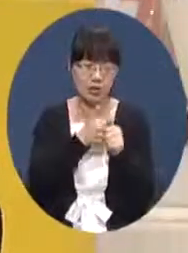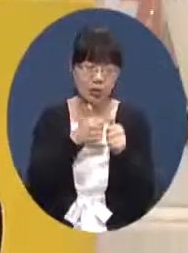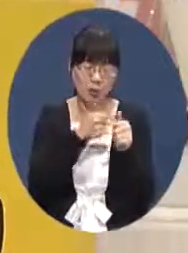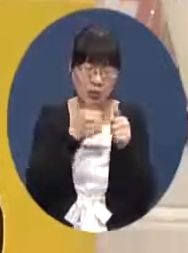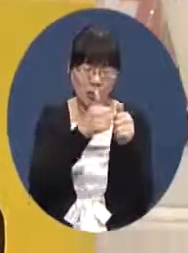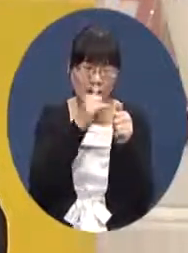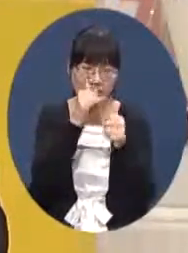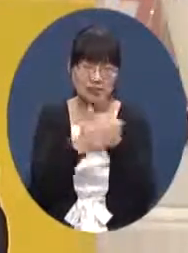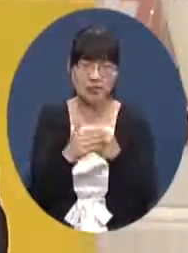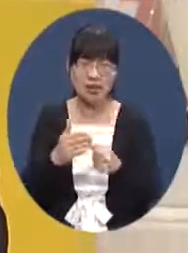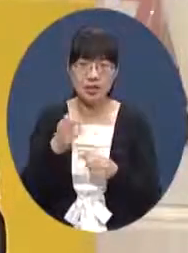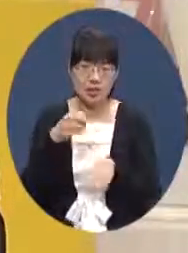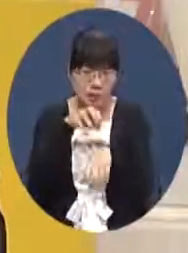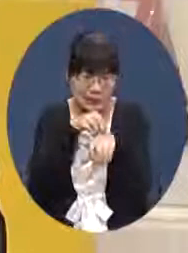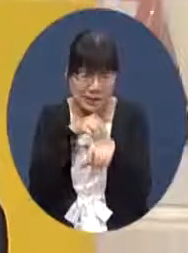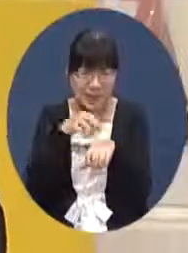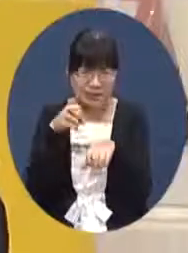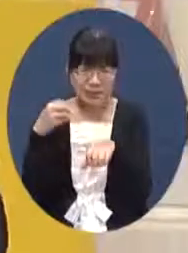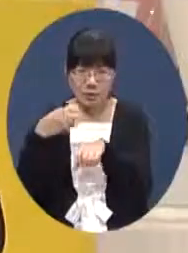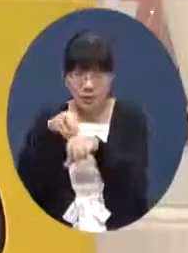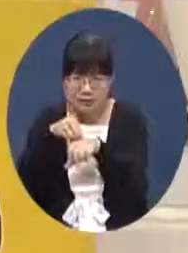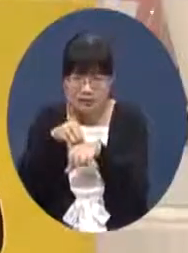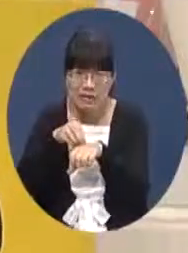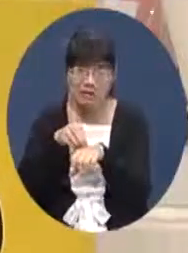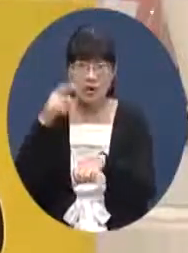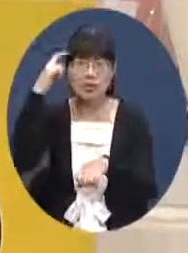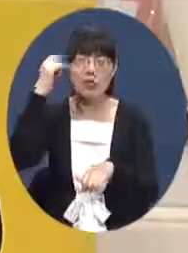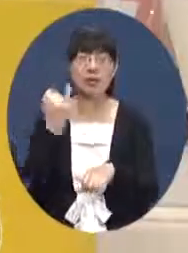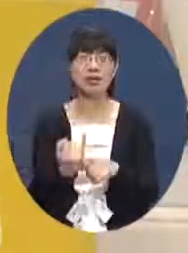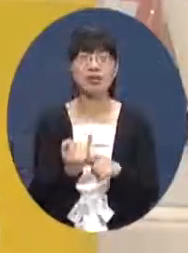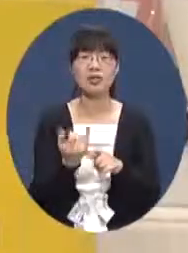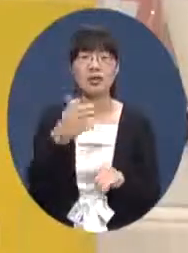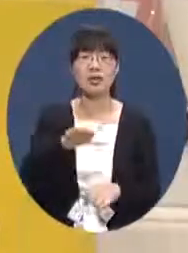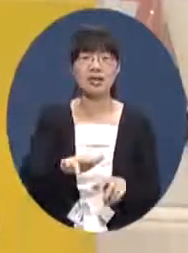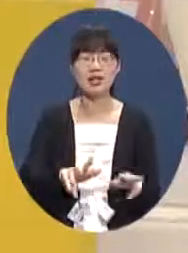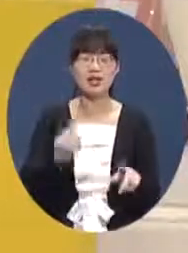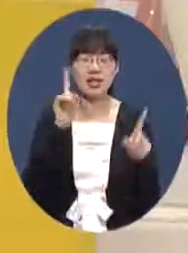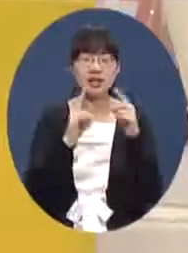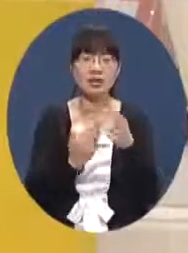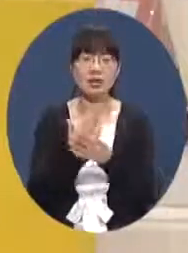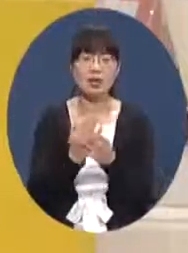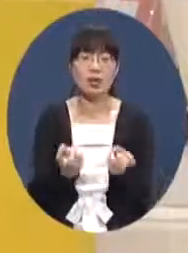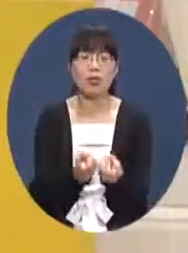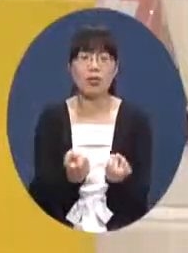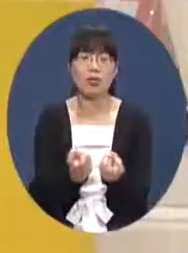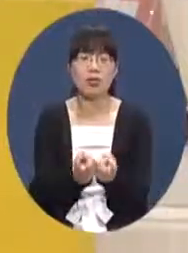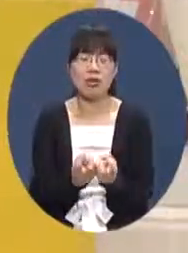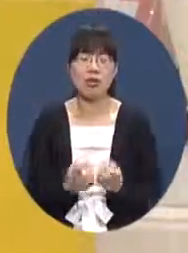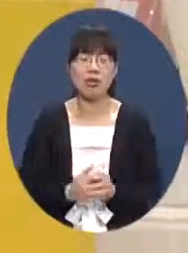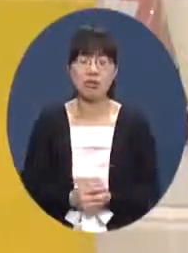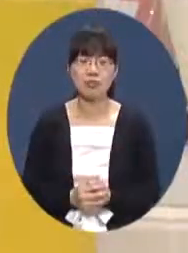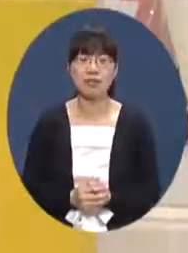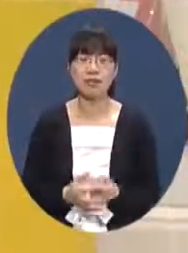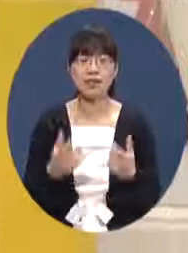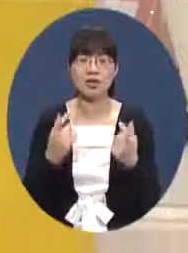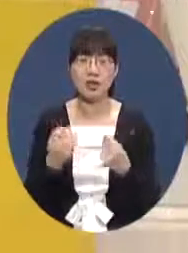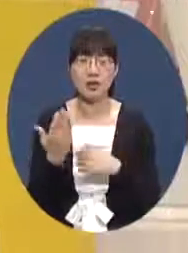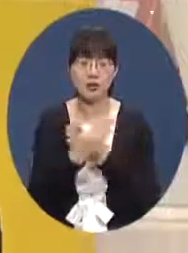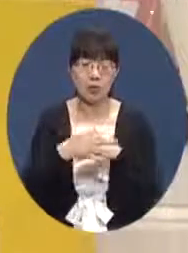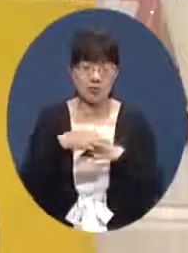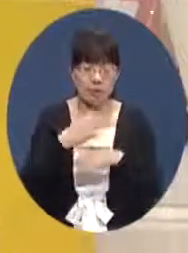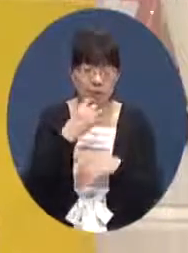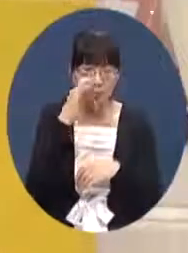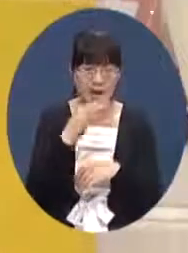그래요. 그래서 또 굶는다. 또 굶는다. 왜냐면 이게 여자아이인데 이게 상처가 상처가 날까 봐. 나니까 흉터가 날까 봐. 이렇게 피부만